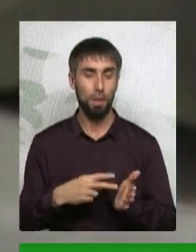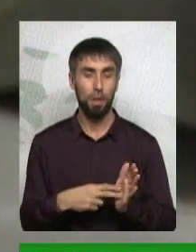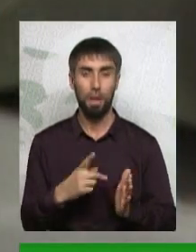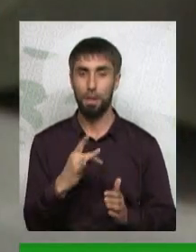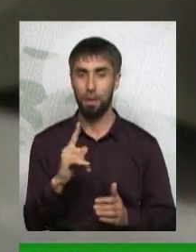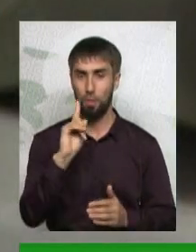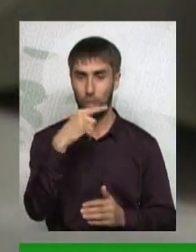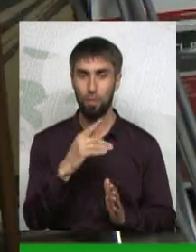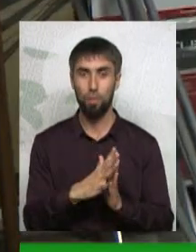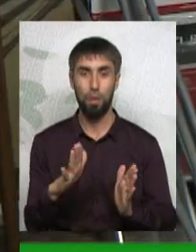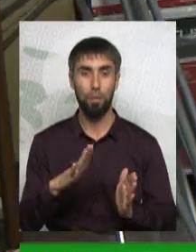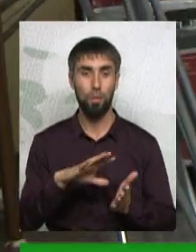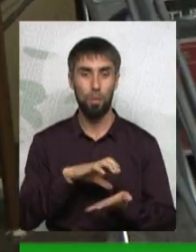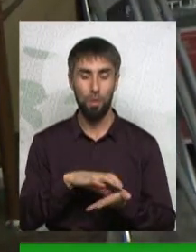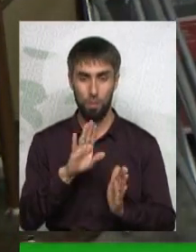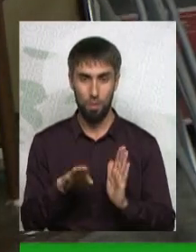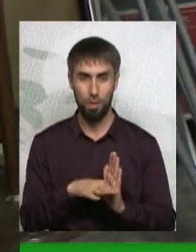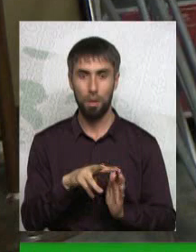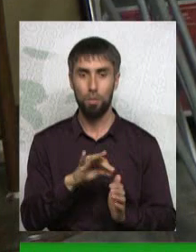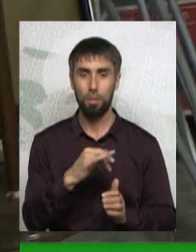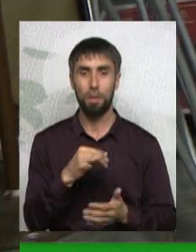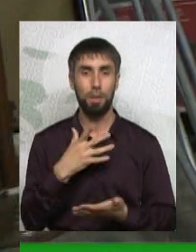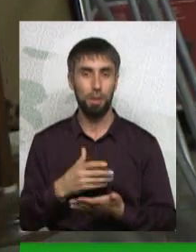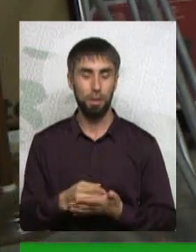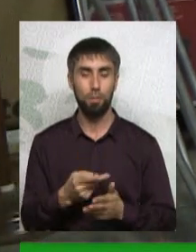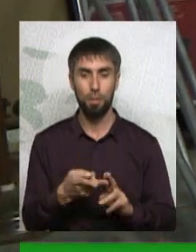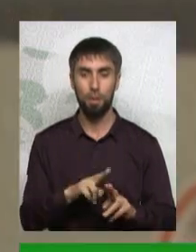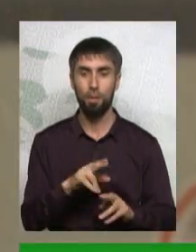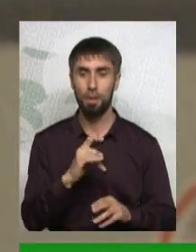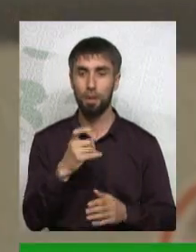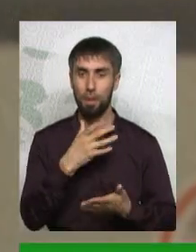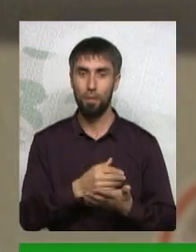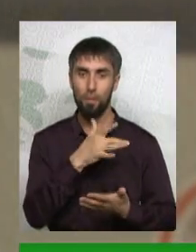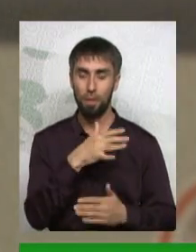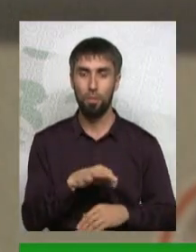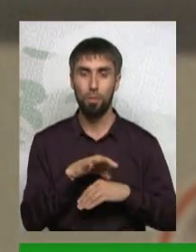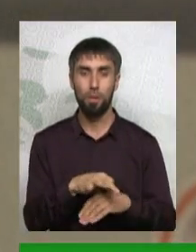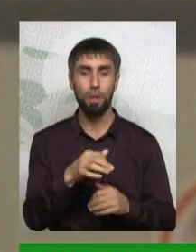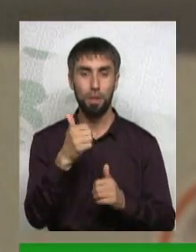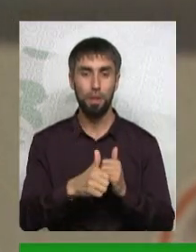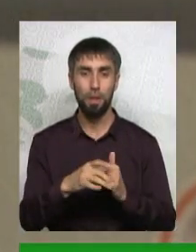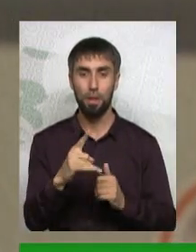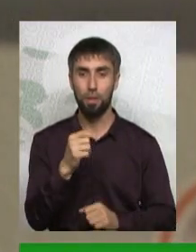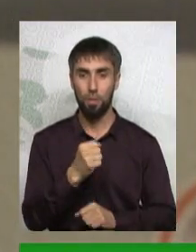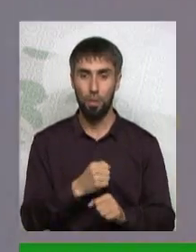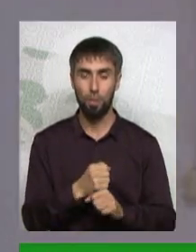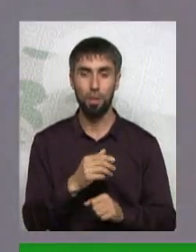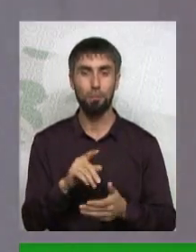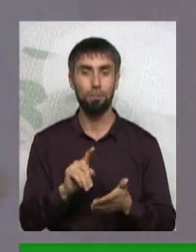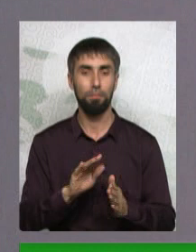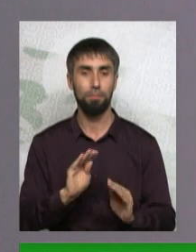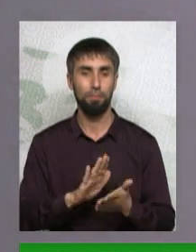год. Большинство подвалов муниципальные и частные, поэтому в них своевременно проводят регулярную обработку от